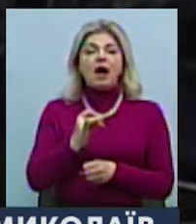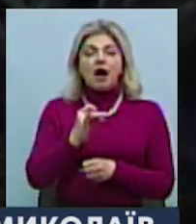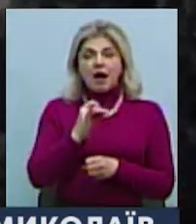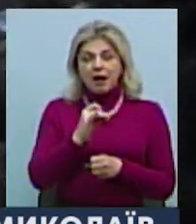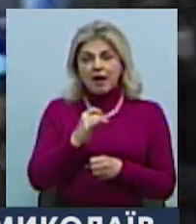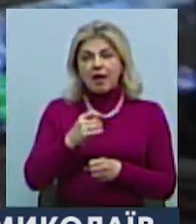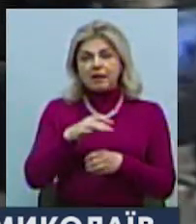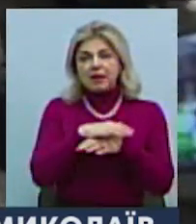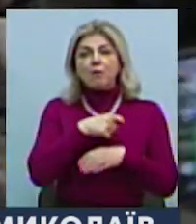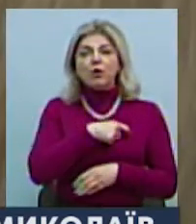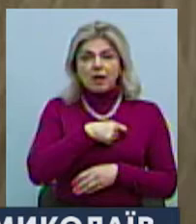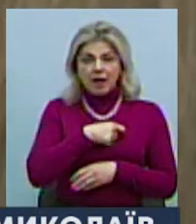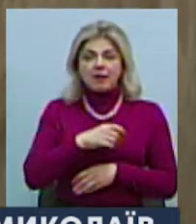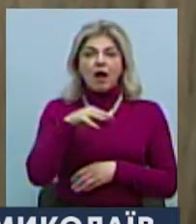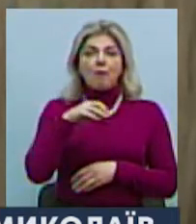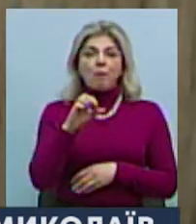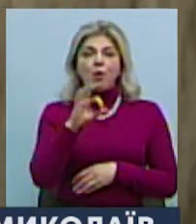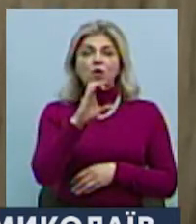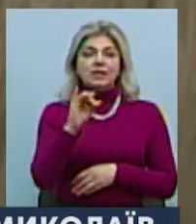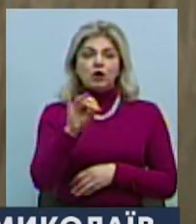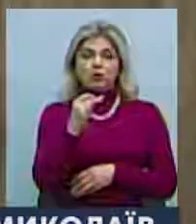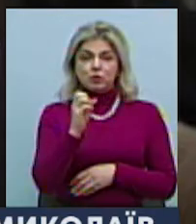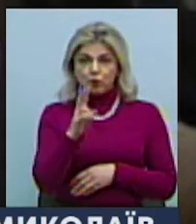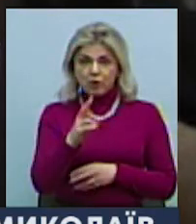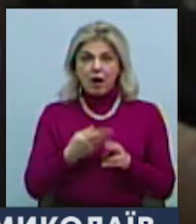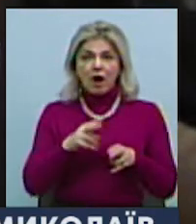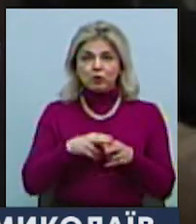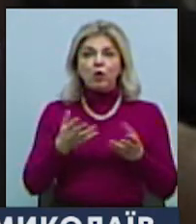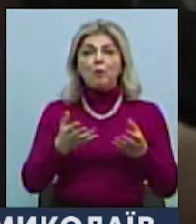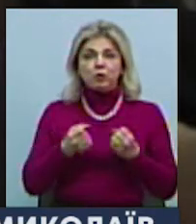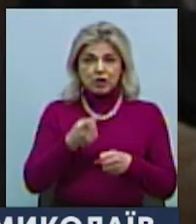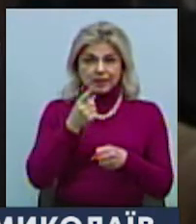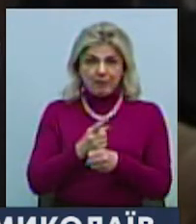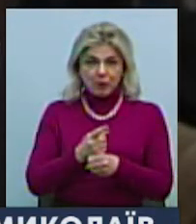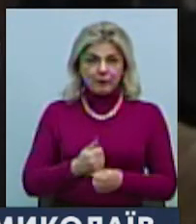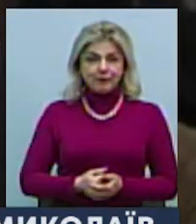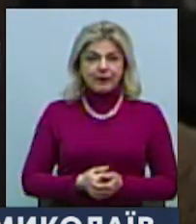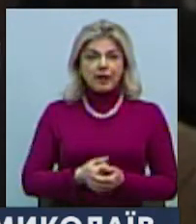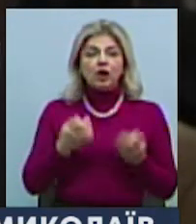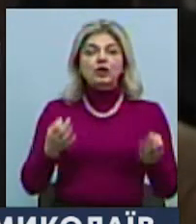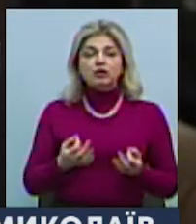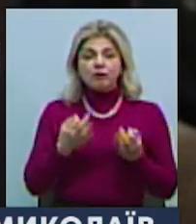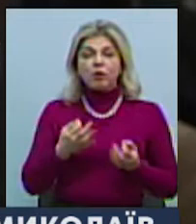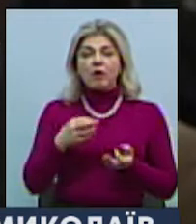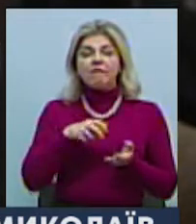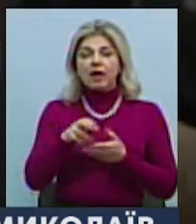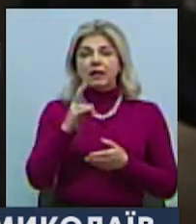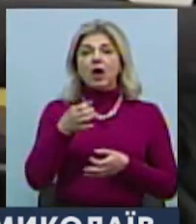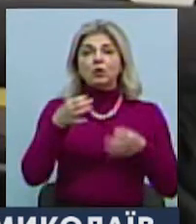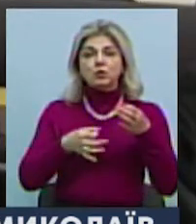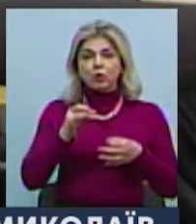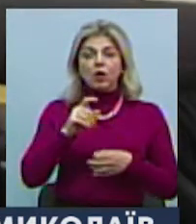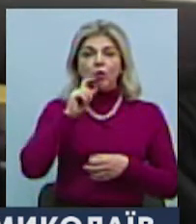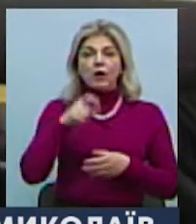чим позовом Уляна Супрун і отримала заборону. Це є нічим іншим, як тиском на суд і українське